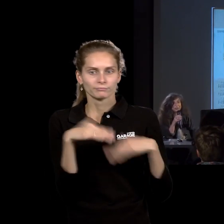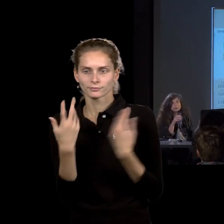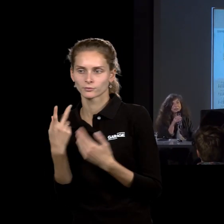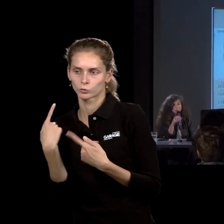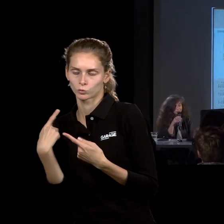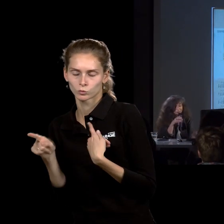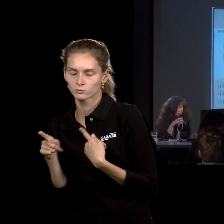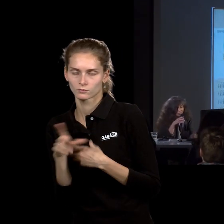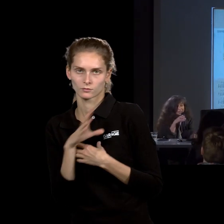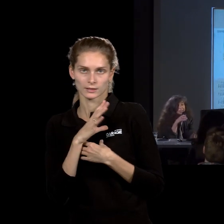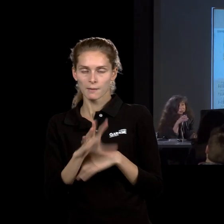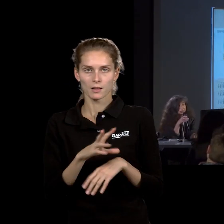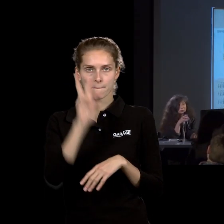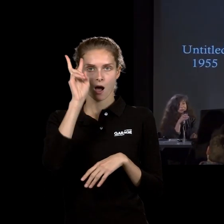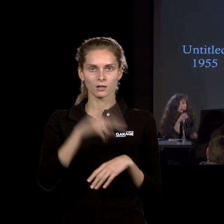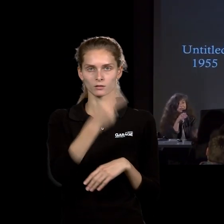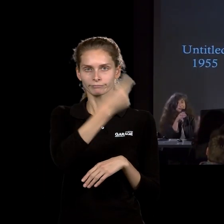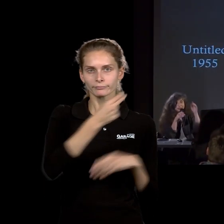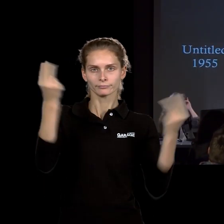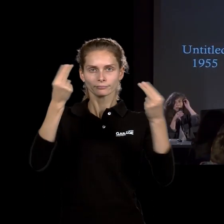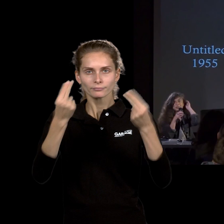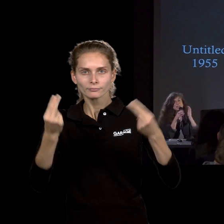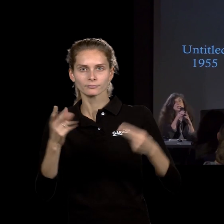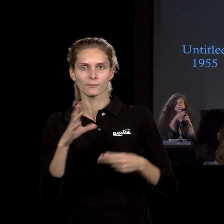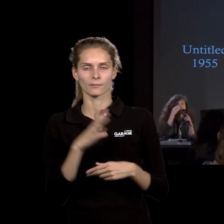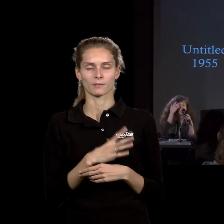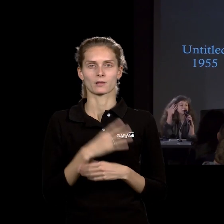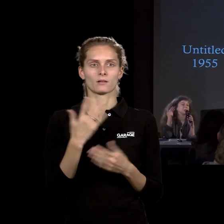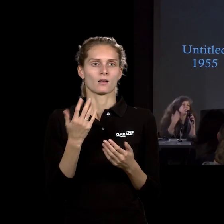одновременно. То есть это действительно такой ребус, который предлагает Раушенберг